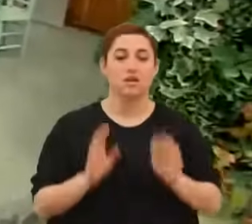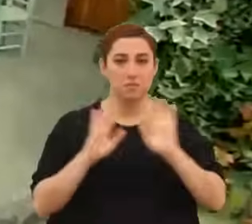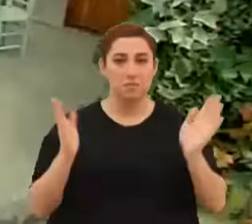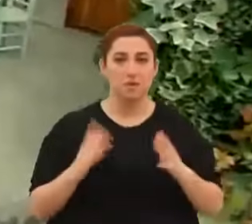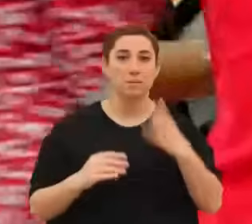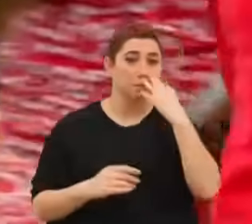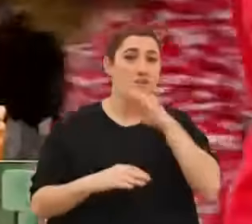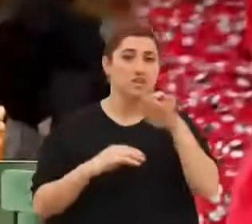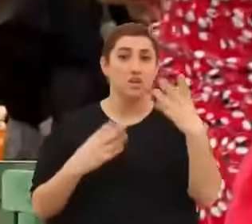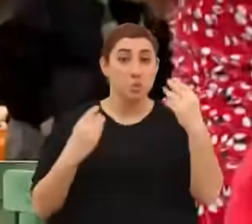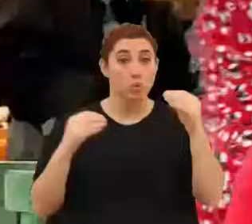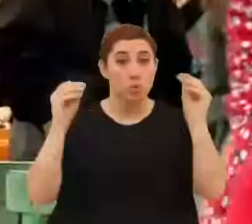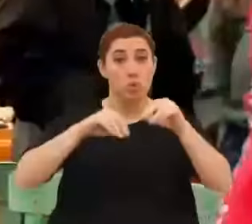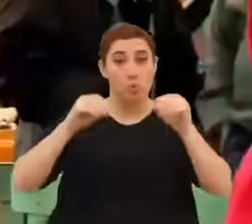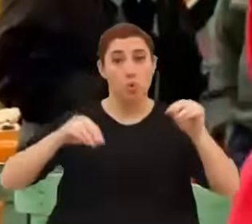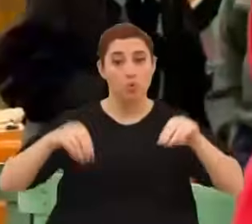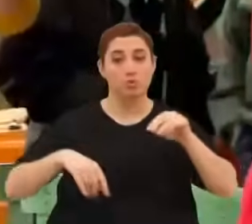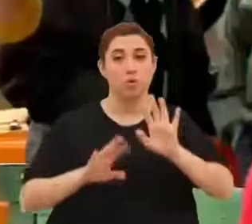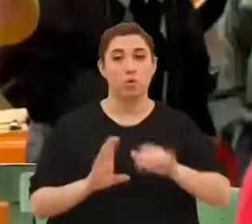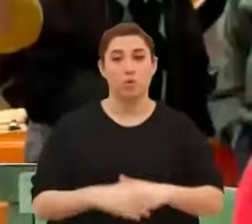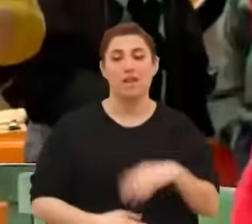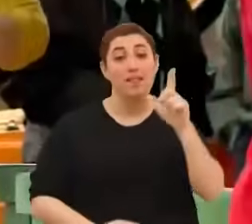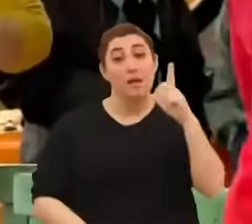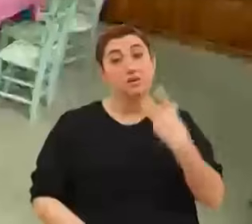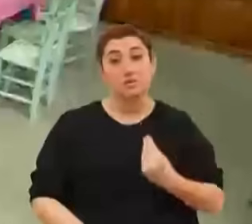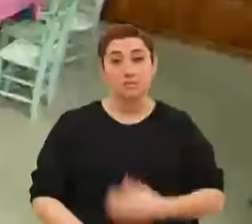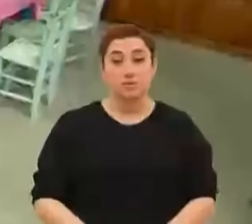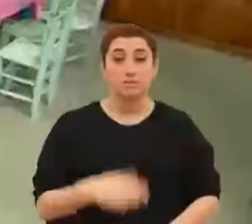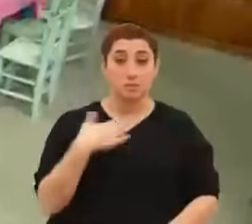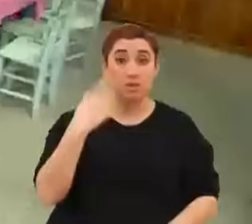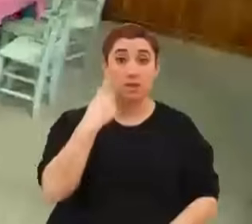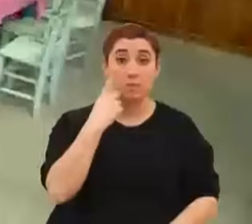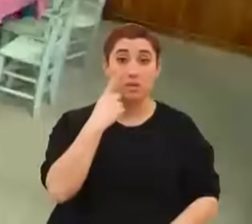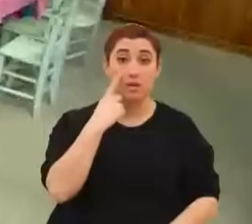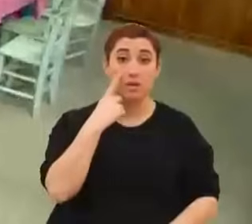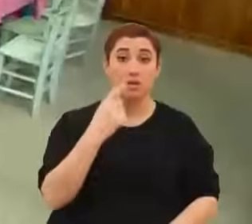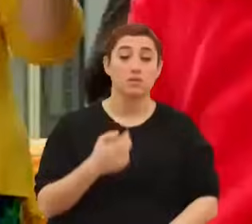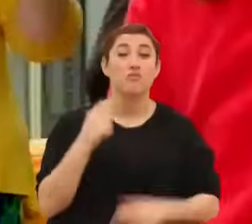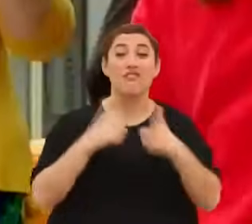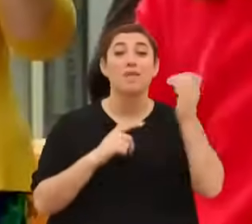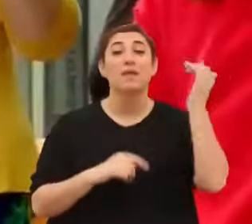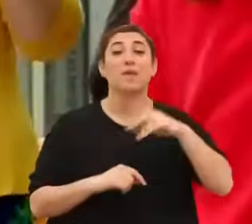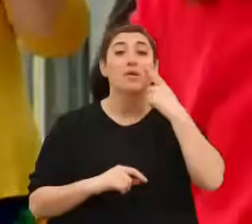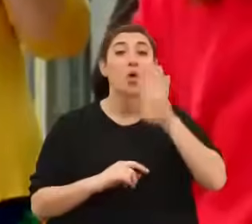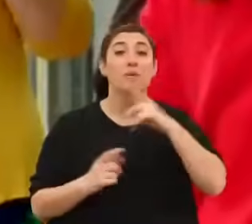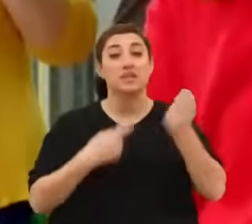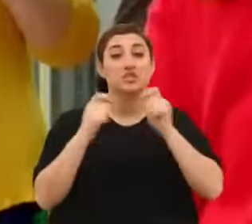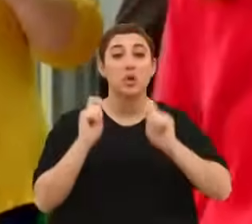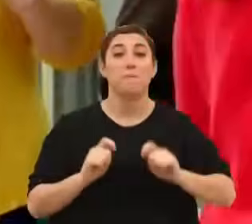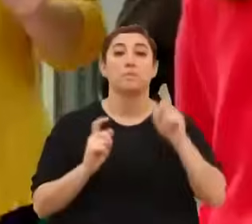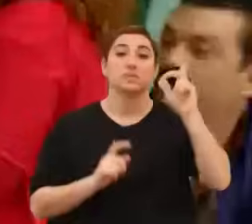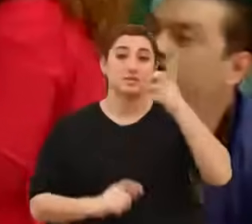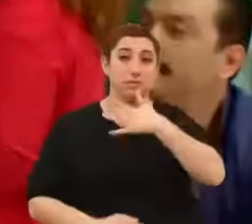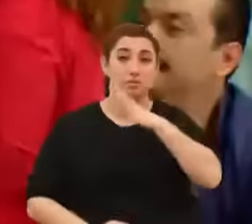Tamam. Reçeteleri fazla fazla koy da şöyle anacığım. Lazım olur. Bana bakın. Bu işi Fehmi gelmeden, görmeden halletmemiz